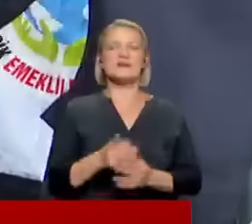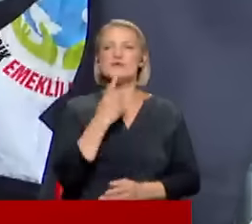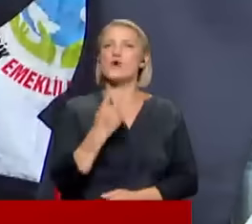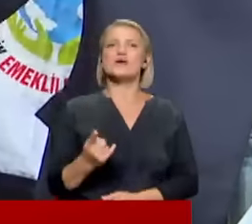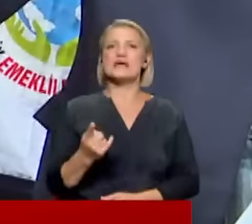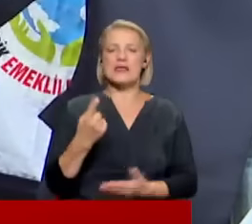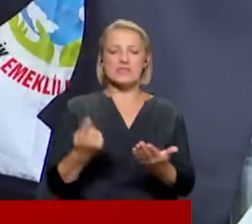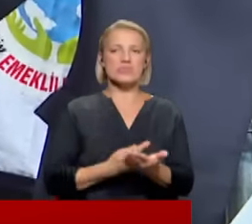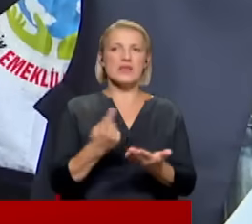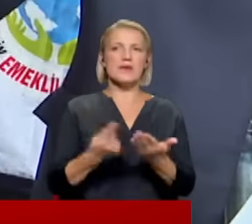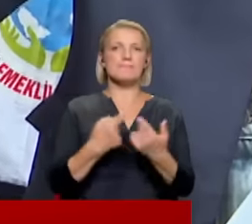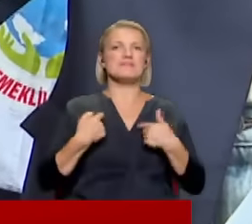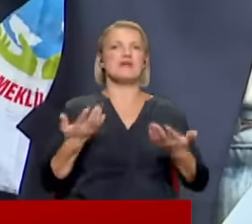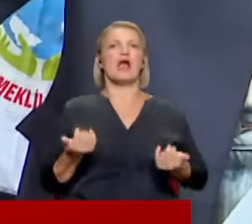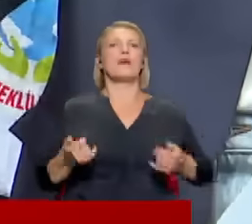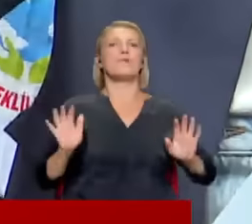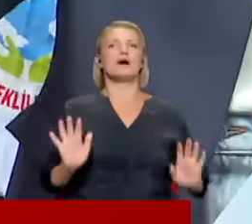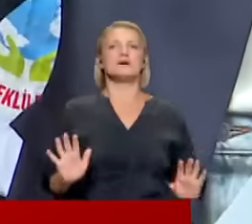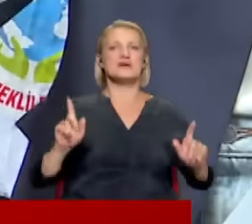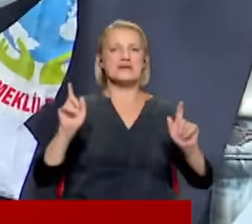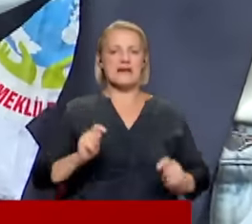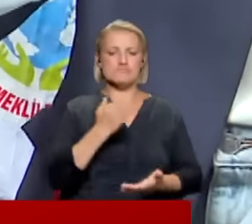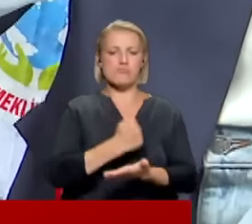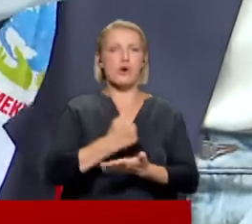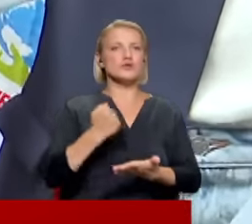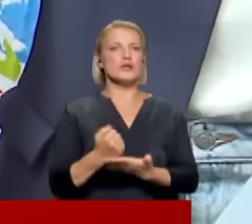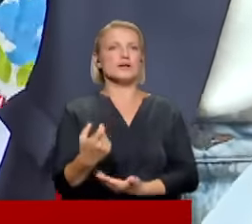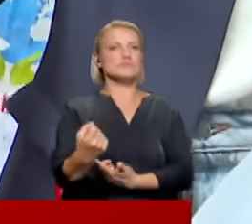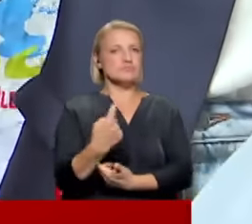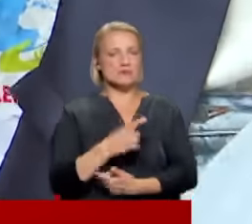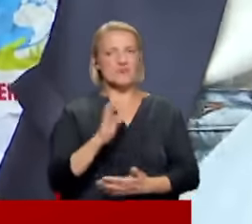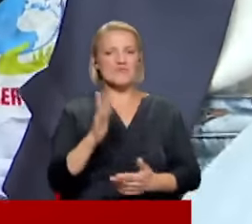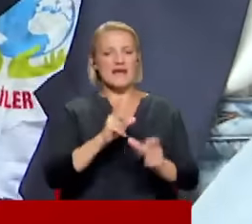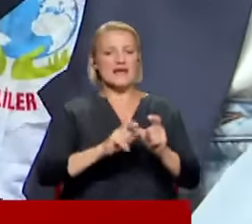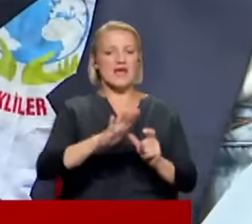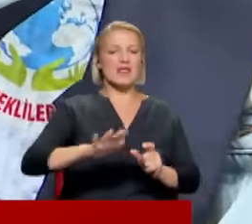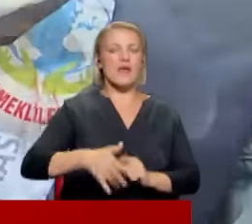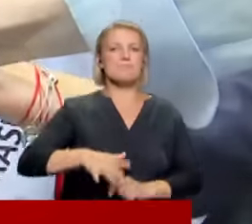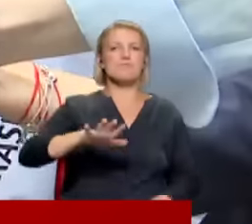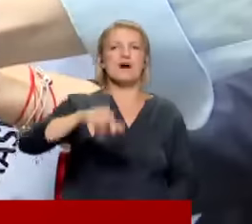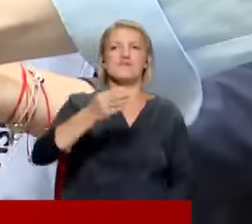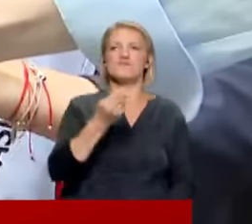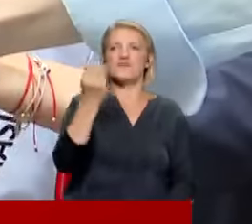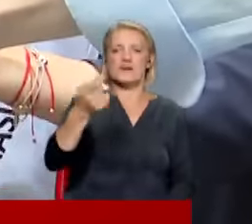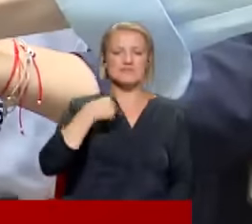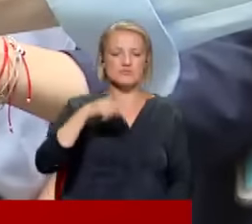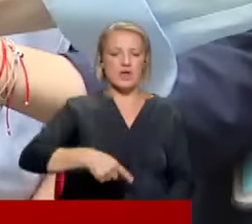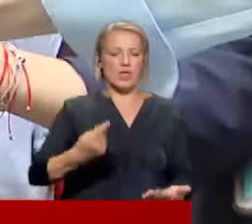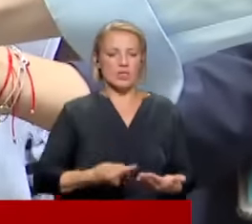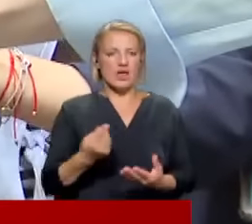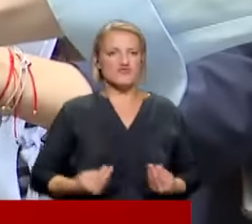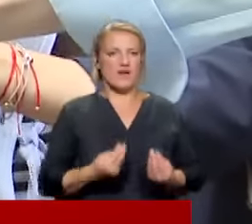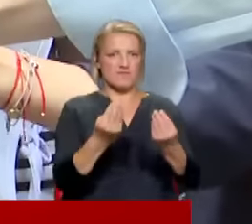ki dilekçenizi biz alam ya pola gönderin ya Genel merkeze verin diyorlar Biz buraya dilekçe